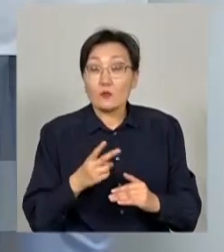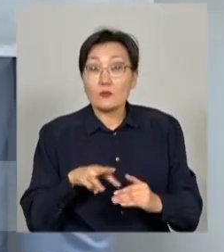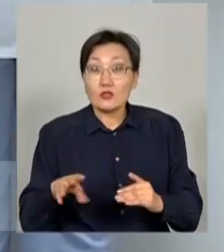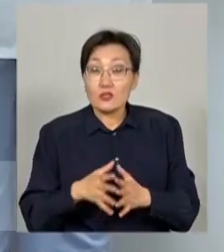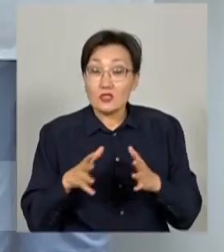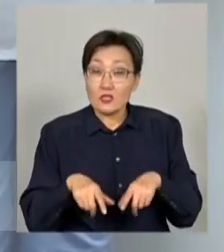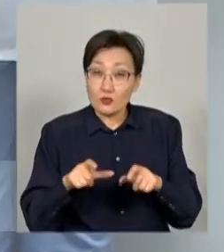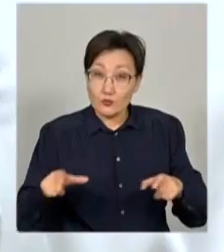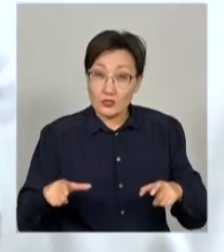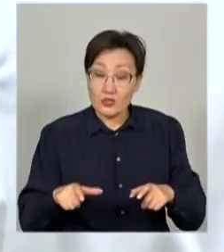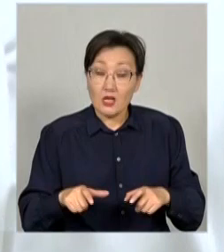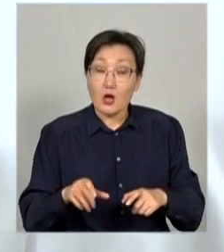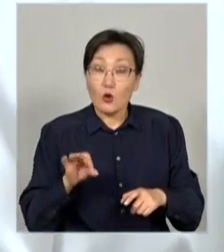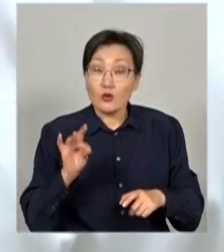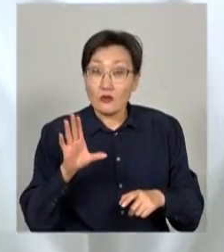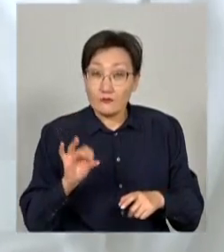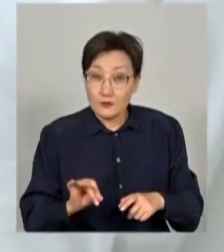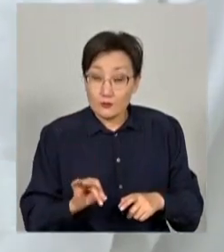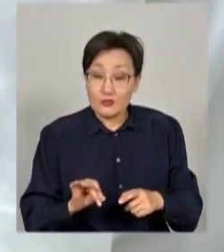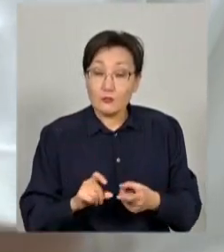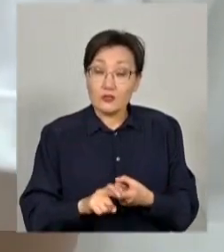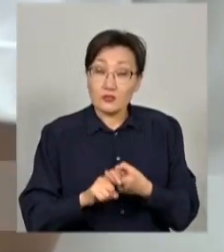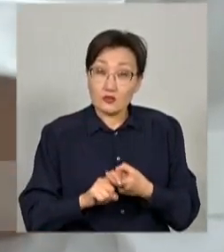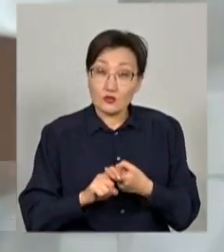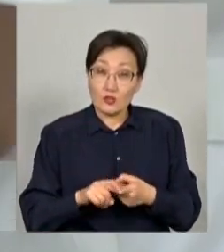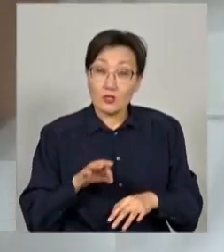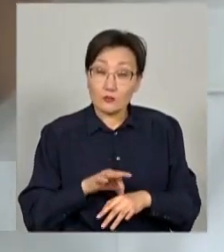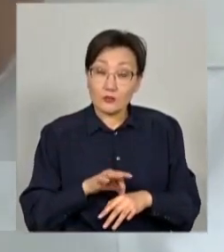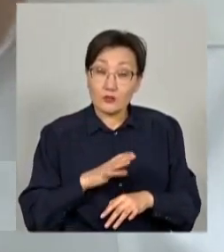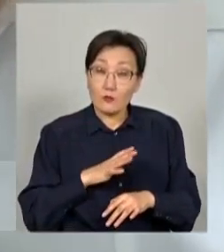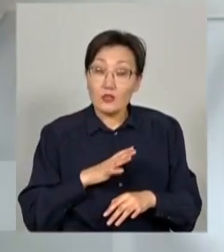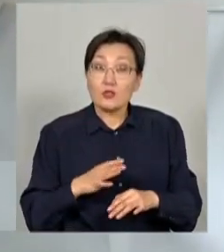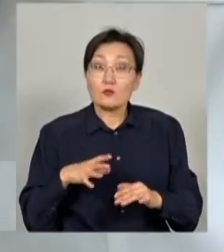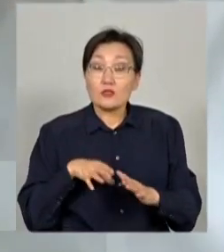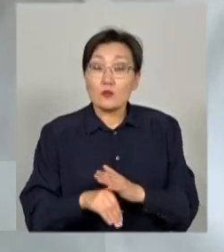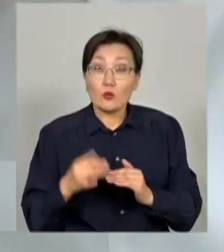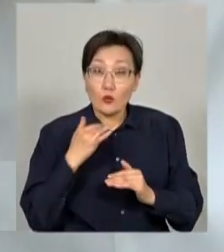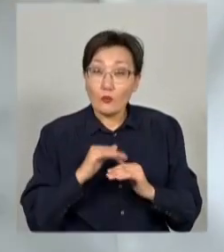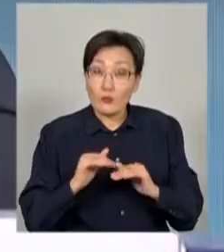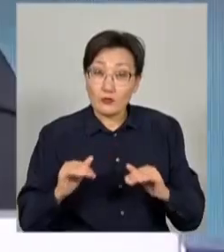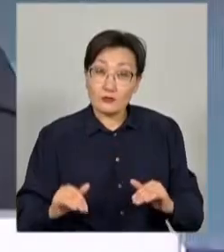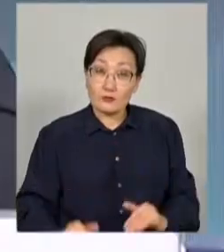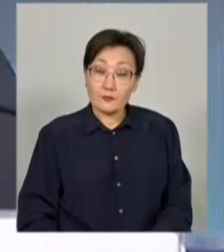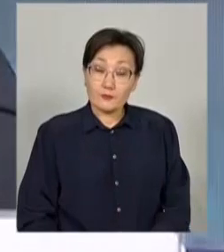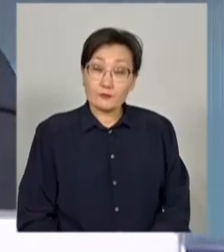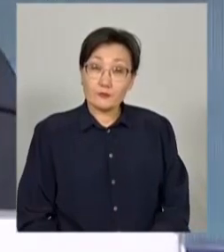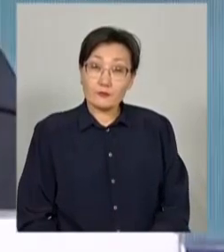астам қазақстандық жеті респираторлық вирустық инфекциясын жұқтырыпты. Оның дені балалар.